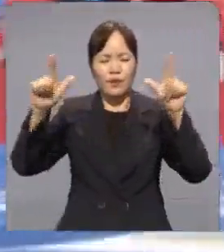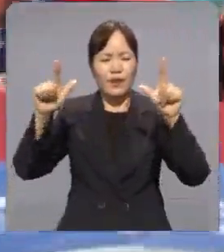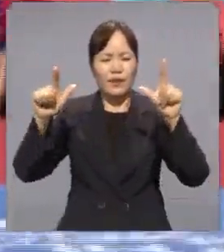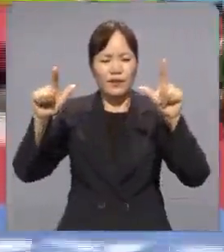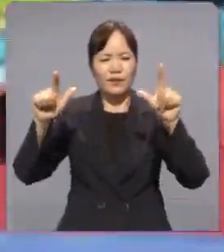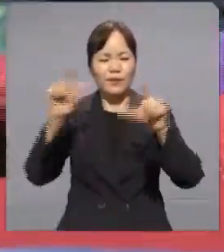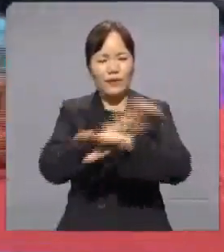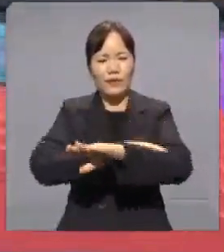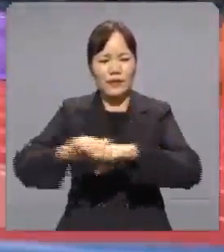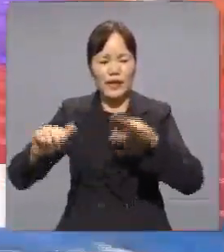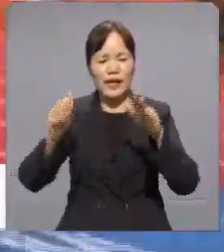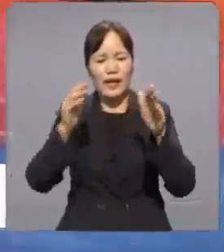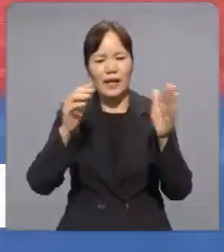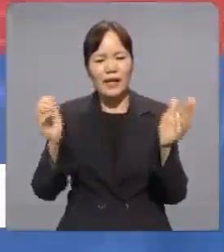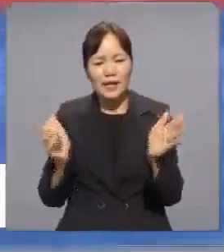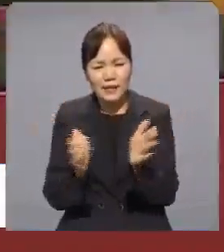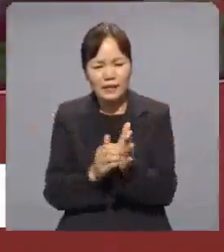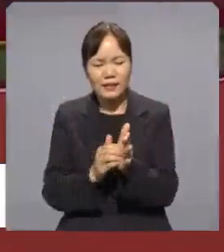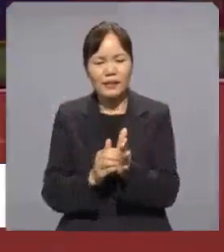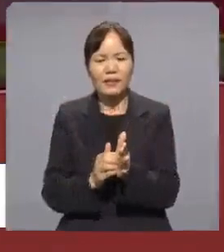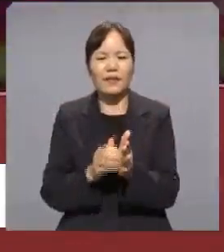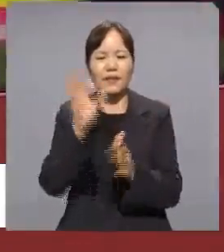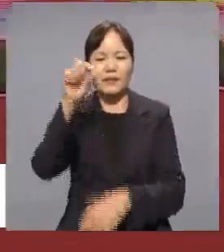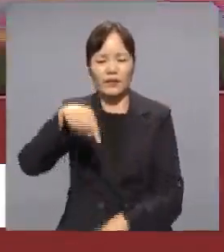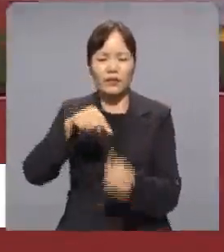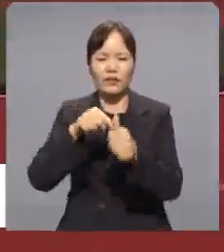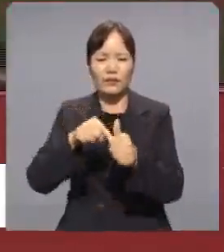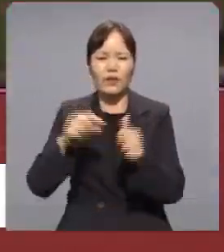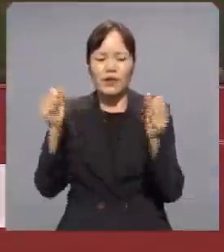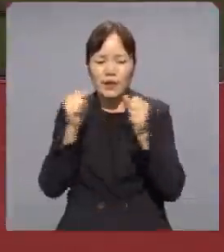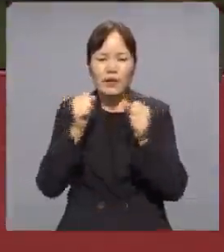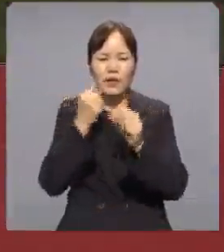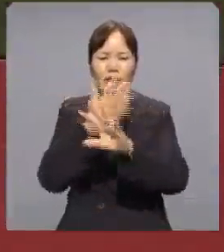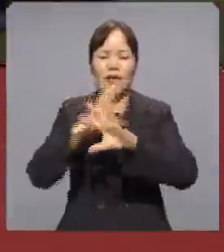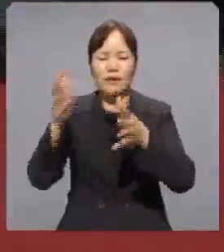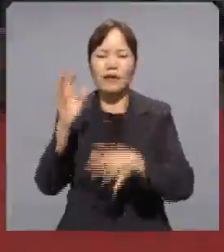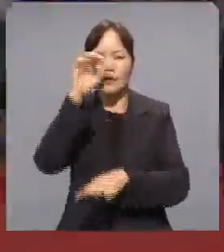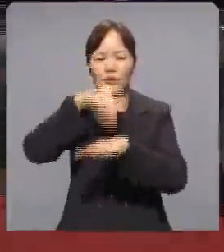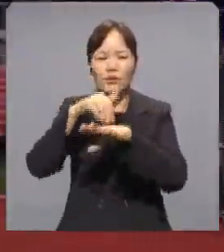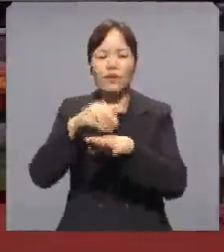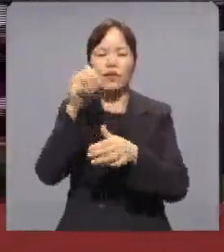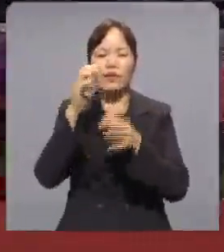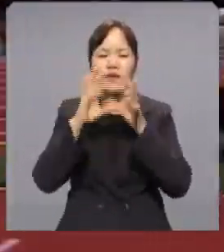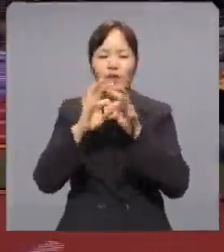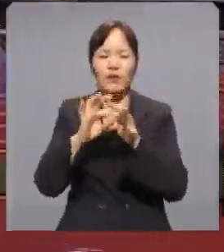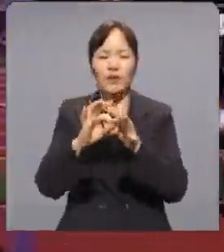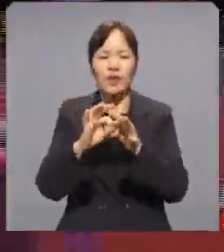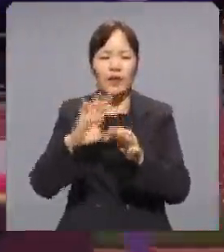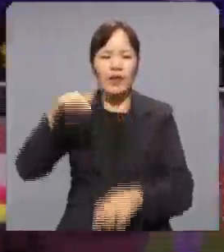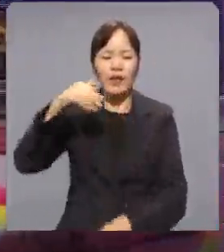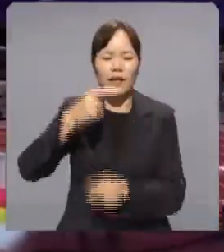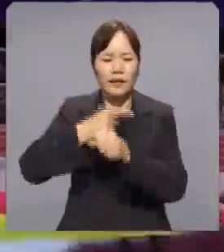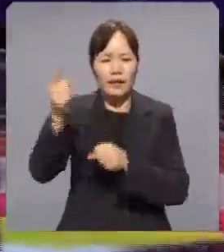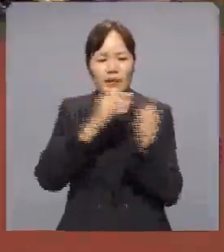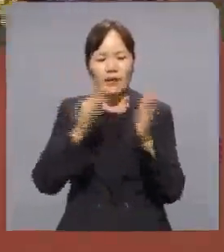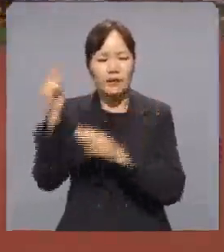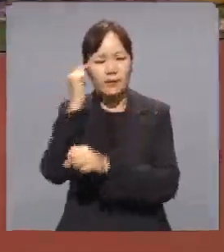금빛으로 마무리한 우상혁 겨울 구개 훈련으로 다가올 시즌을 준비할 계획입니다